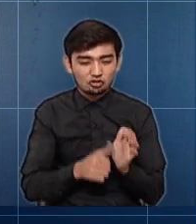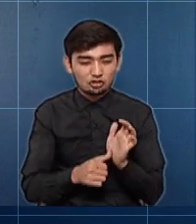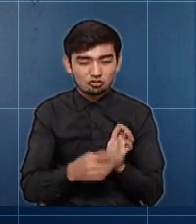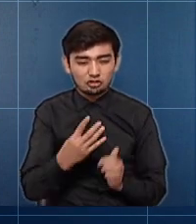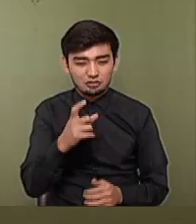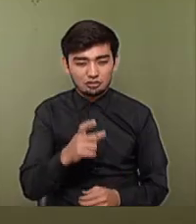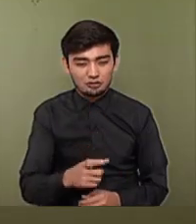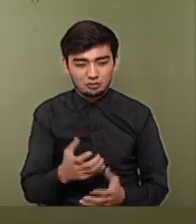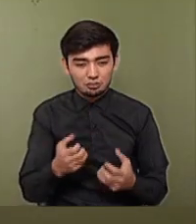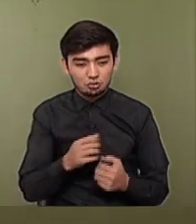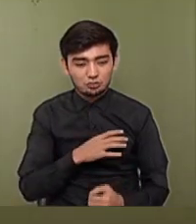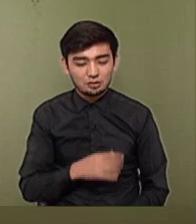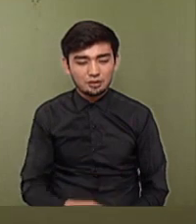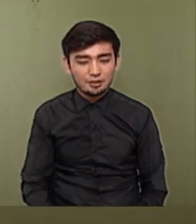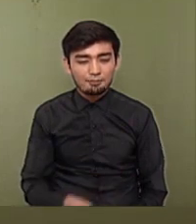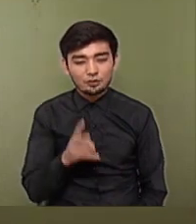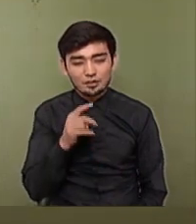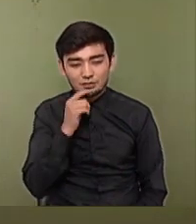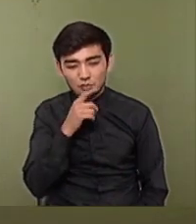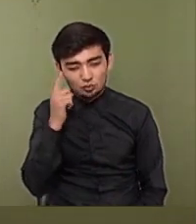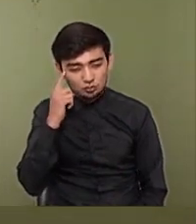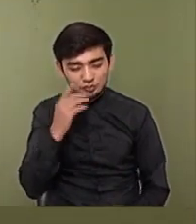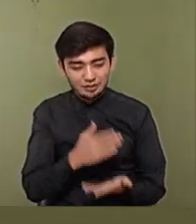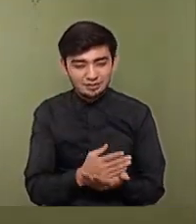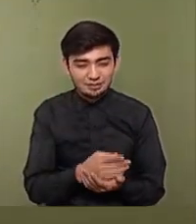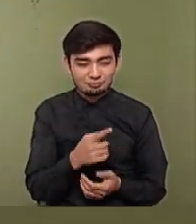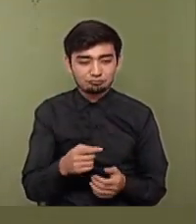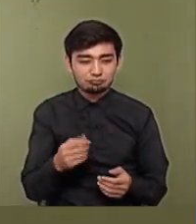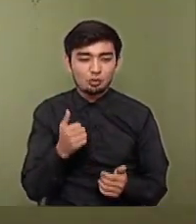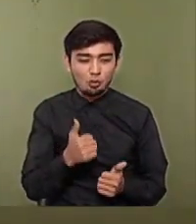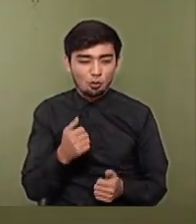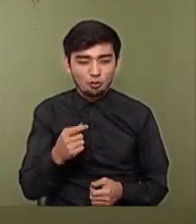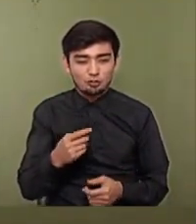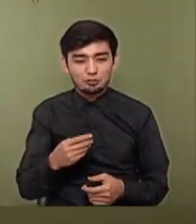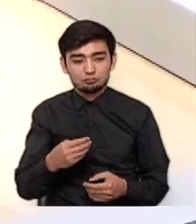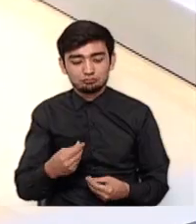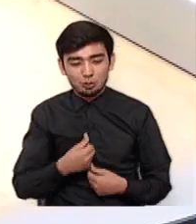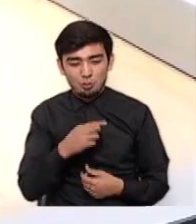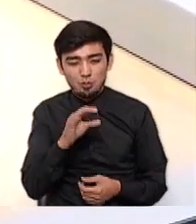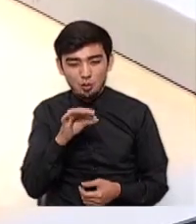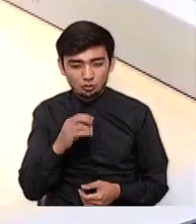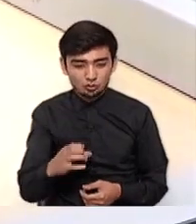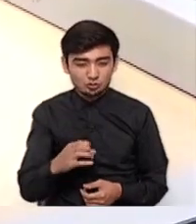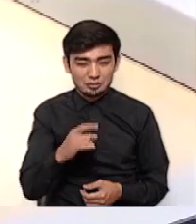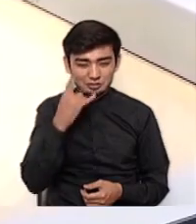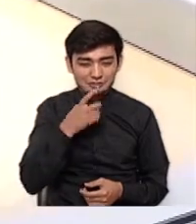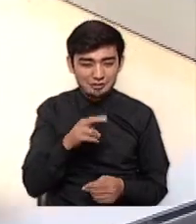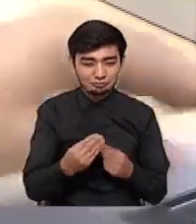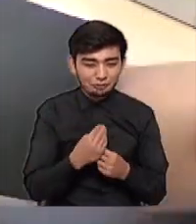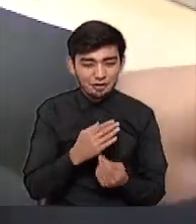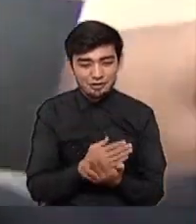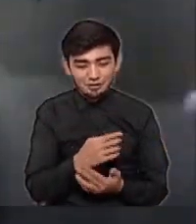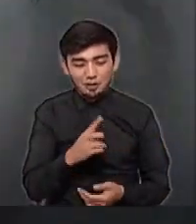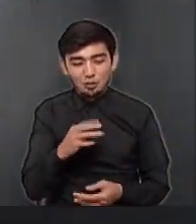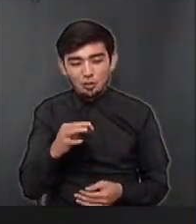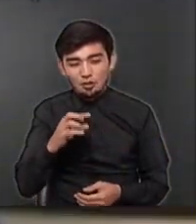депозиторов одни экономисты считают компенсацию хорошей инициативой и приятным бонусом для казахстанцев другие уверены что премии